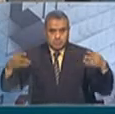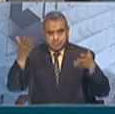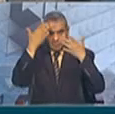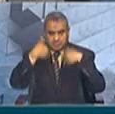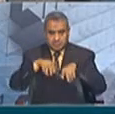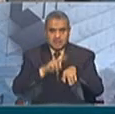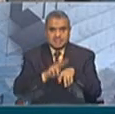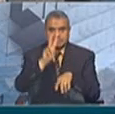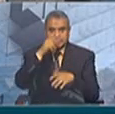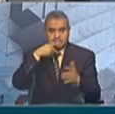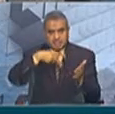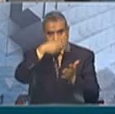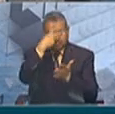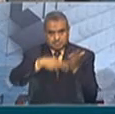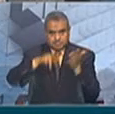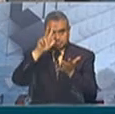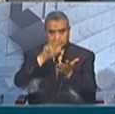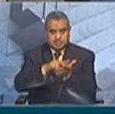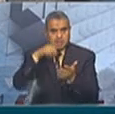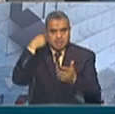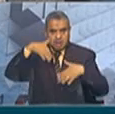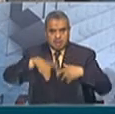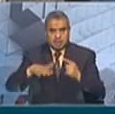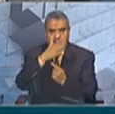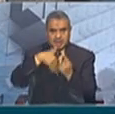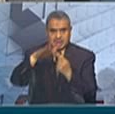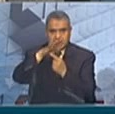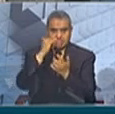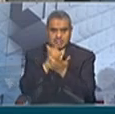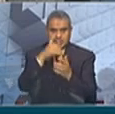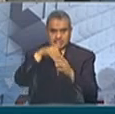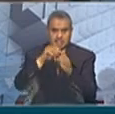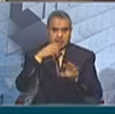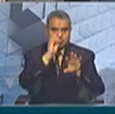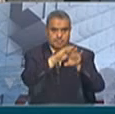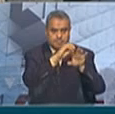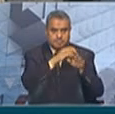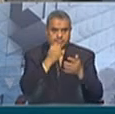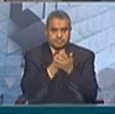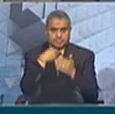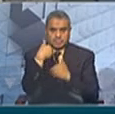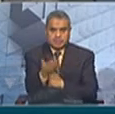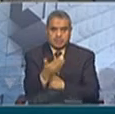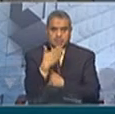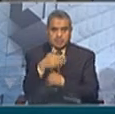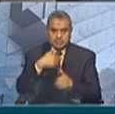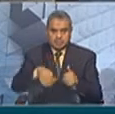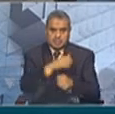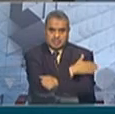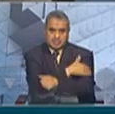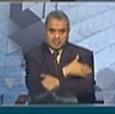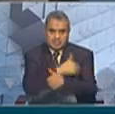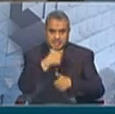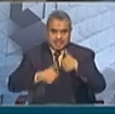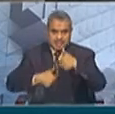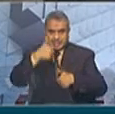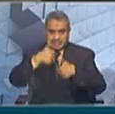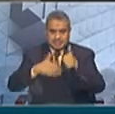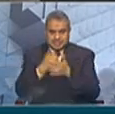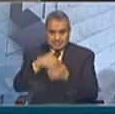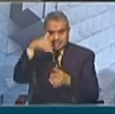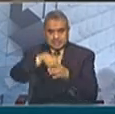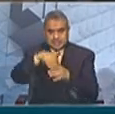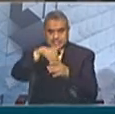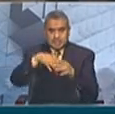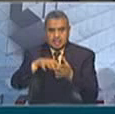ظهرا وفقا لقرار الهيئة الوطنية للانتخابات. وكانت لجان تلقي طلبات الترشح بدأت مباشرة